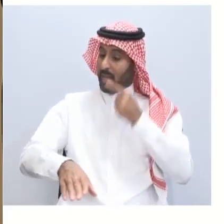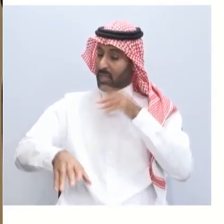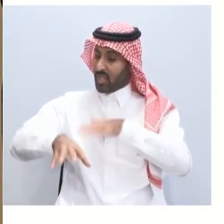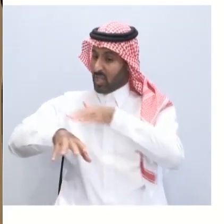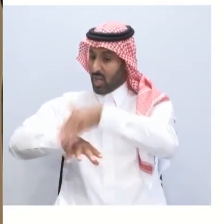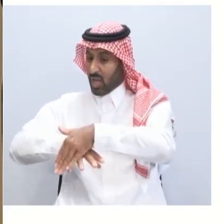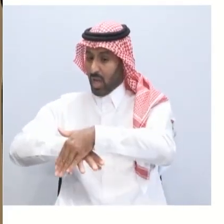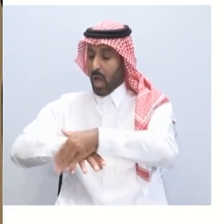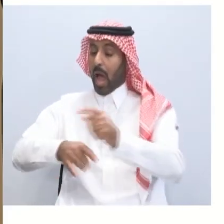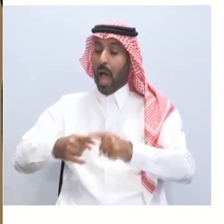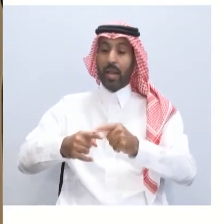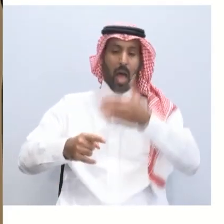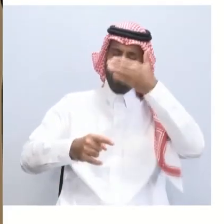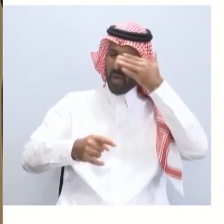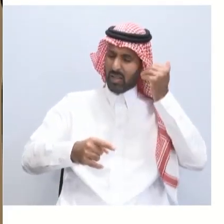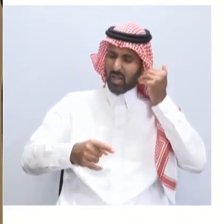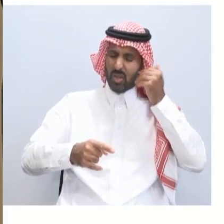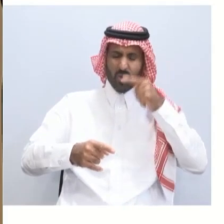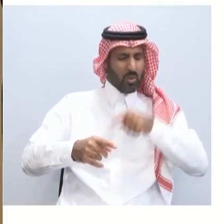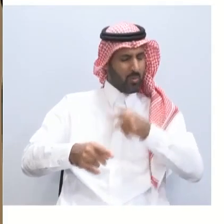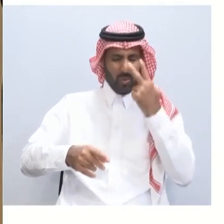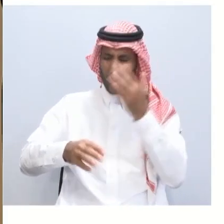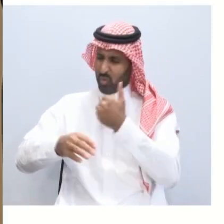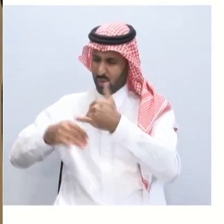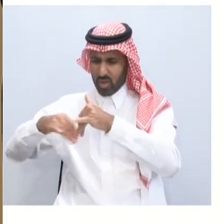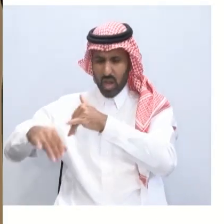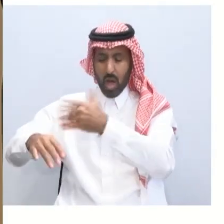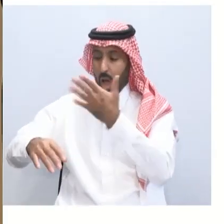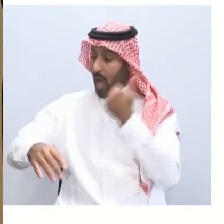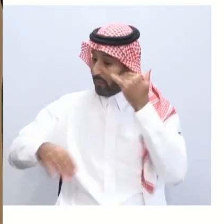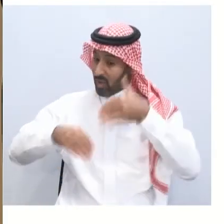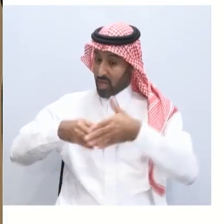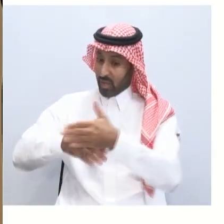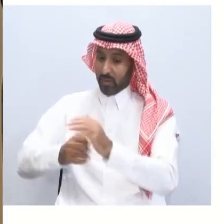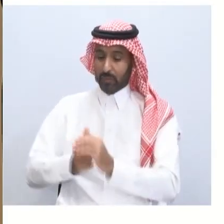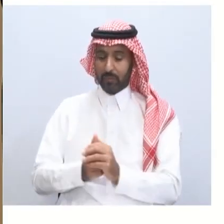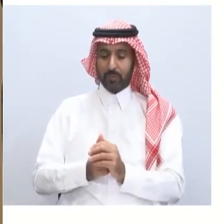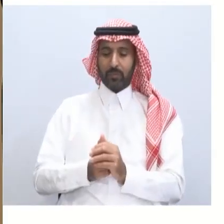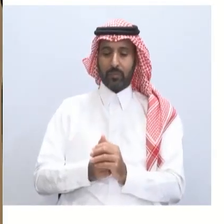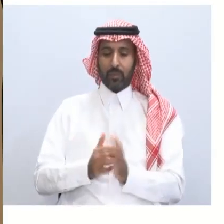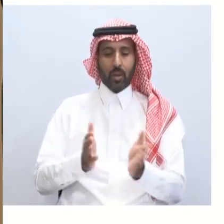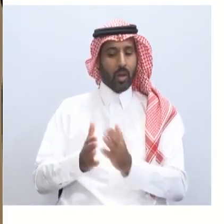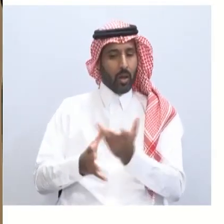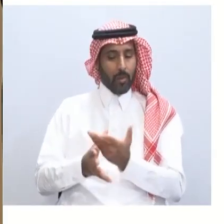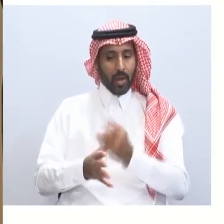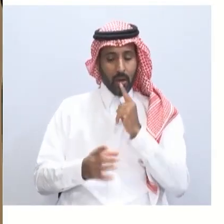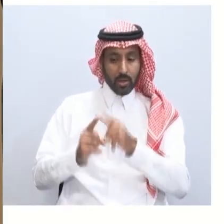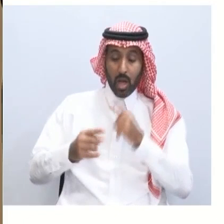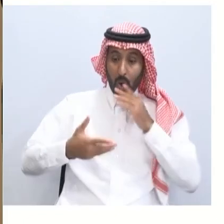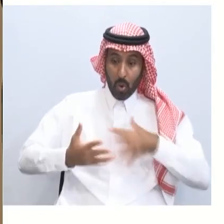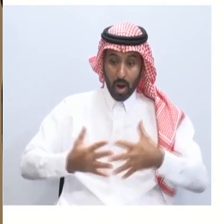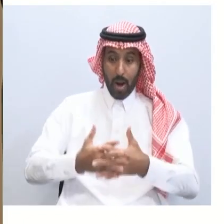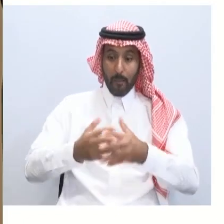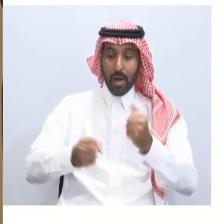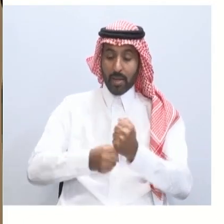النهر وانا مكفوف البصر ولم اشاهد النهر ولا اعرف الطريق ولكن اذا تعاونا